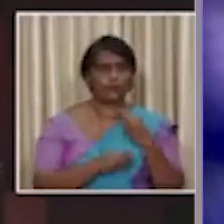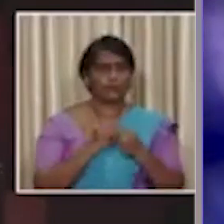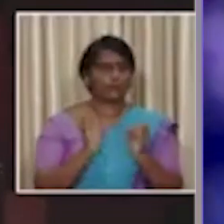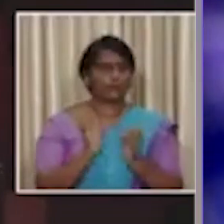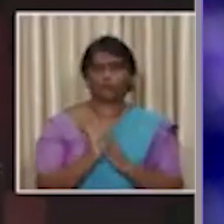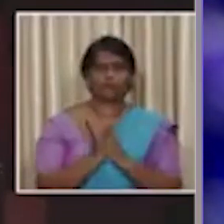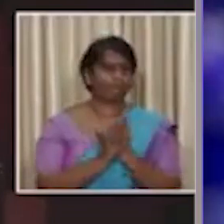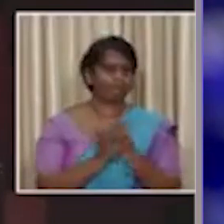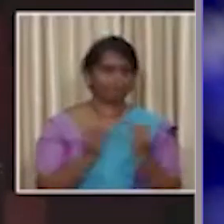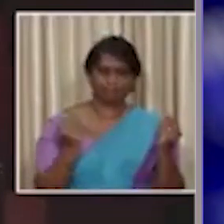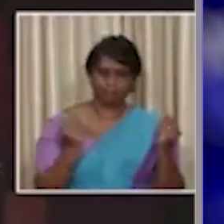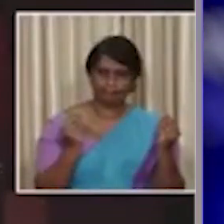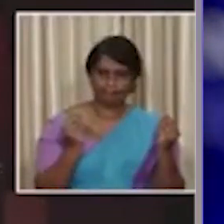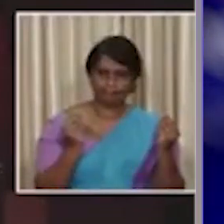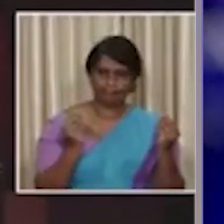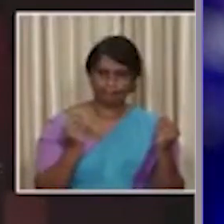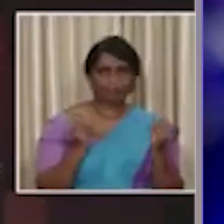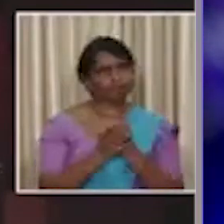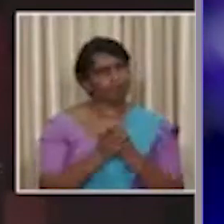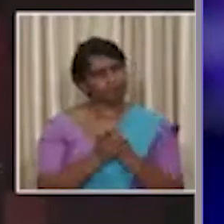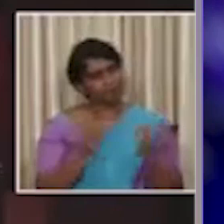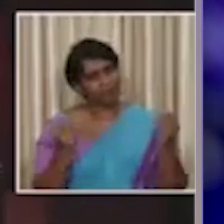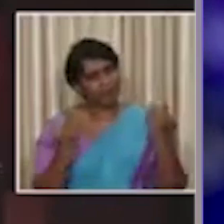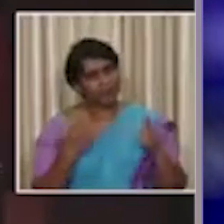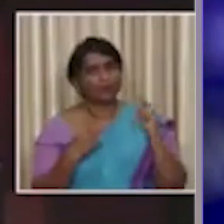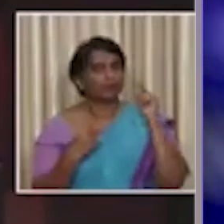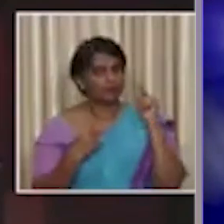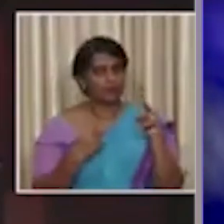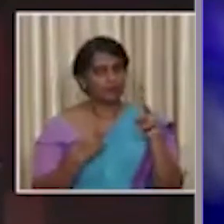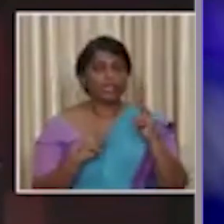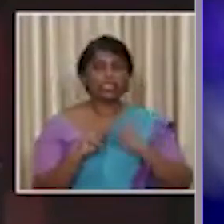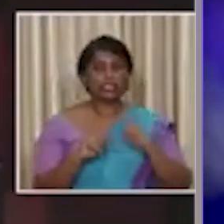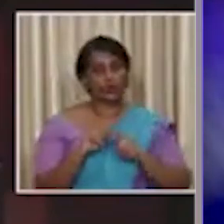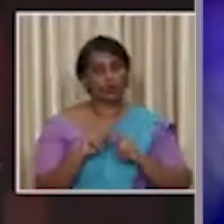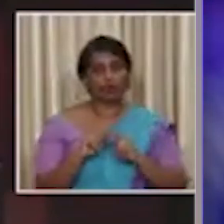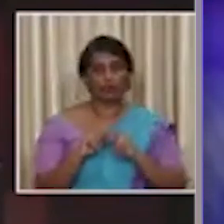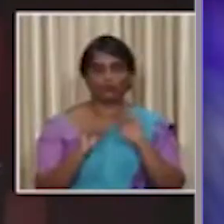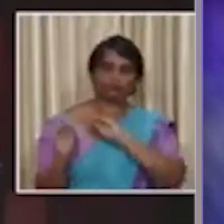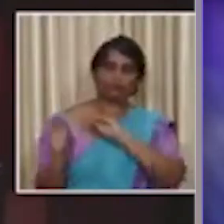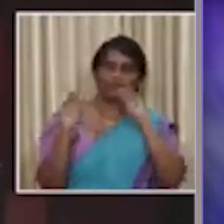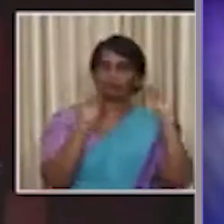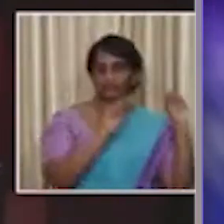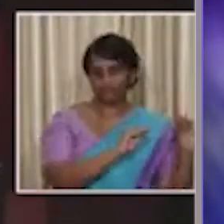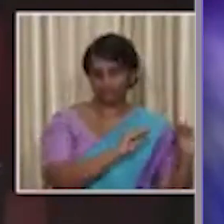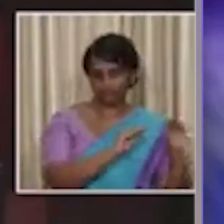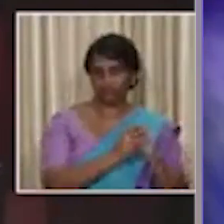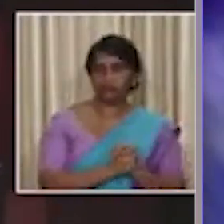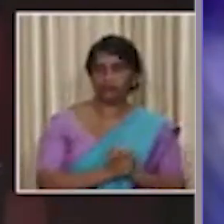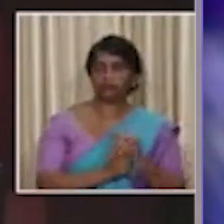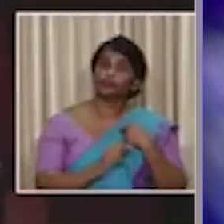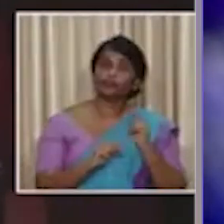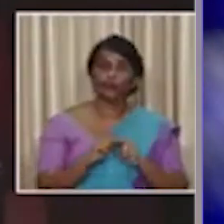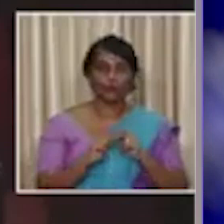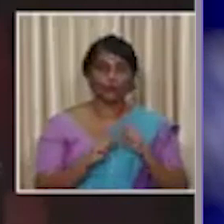தற்போது உயர்நீதிமன்றம் இது தொடர்பாக வரலாற்று சிறப்புமிக்க தீர்ப்பொன்றை வழங்கியிருக்கிறது. அதாவது, இந்த நாட்டில் பொருளாதார